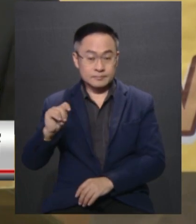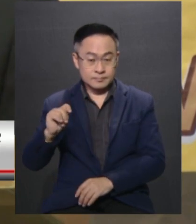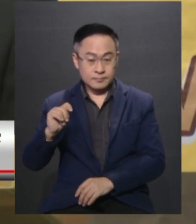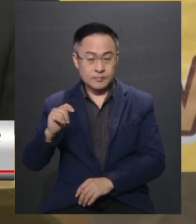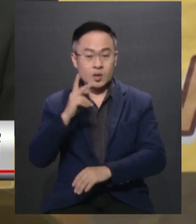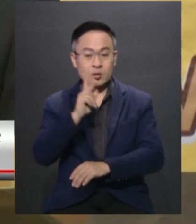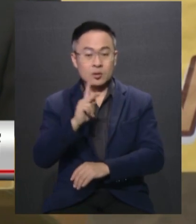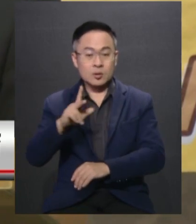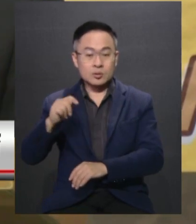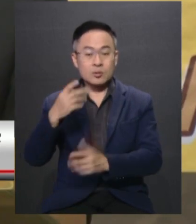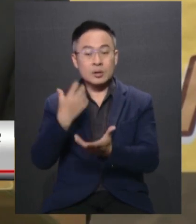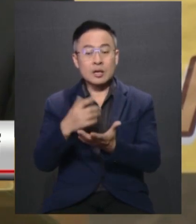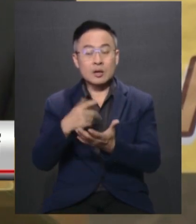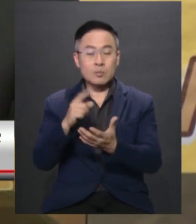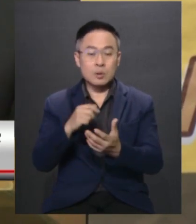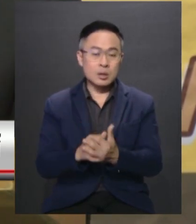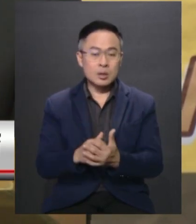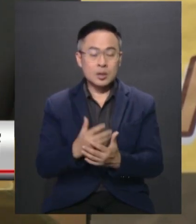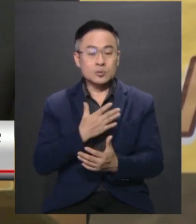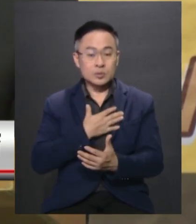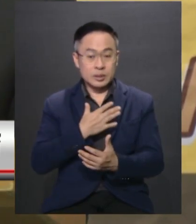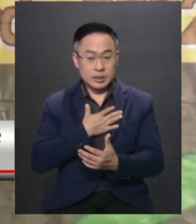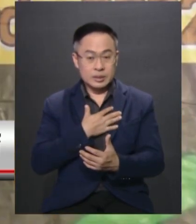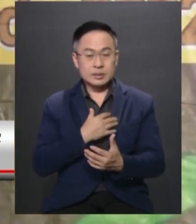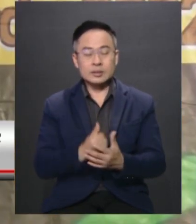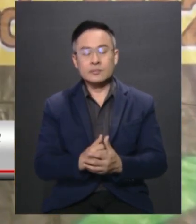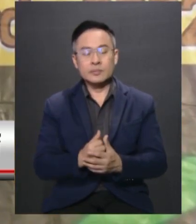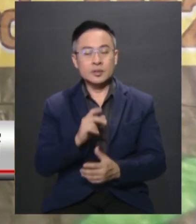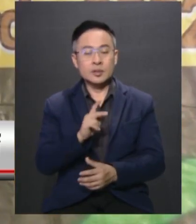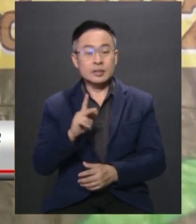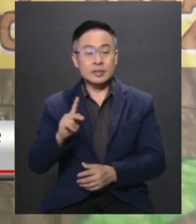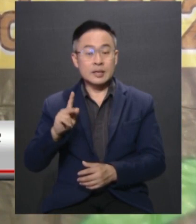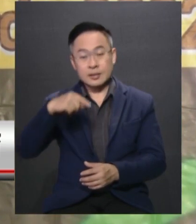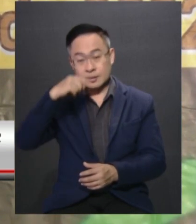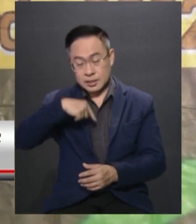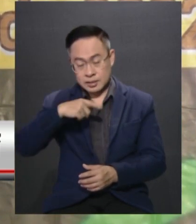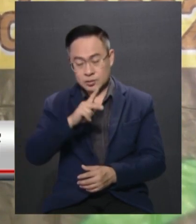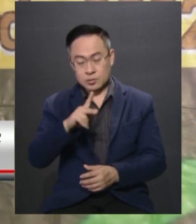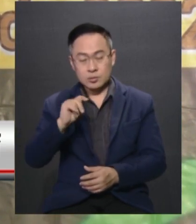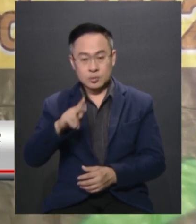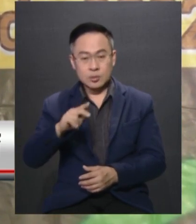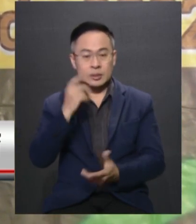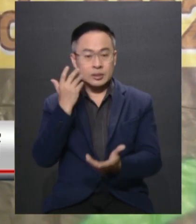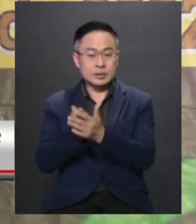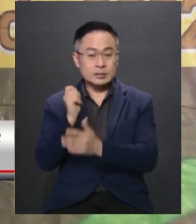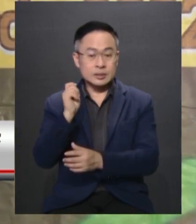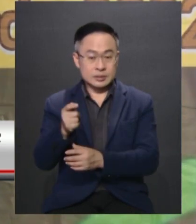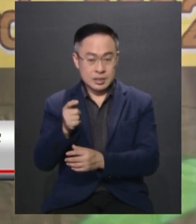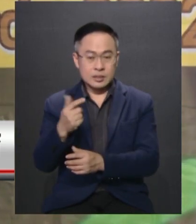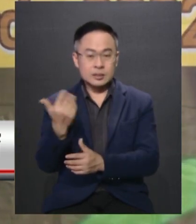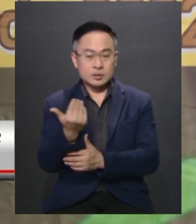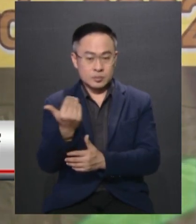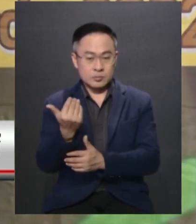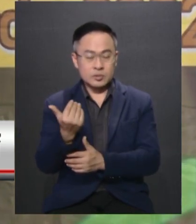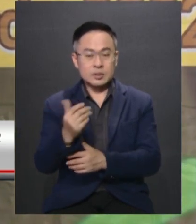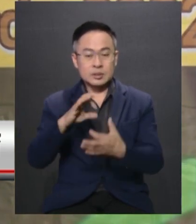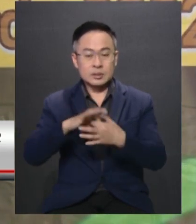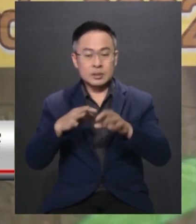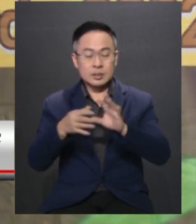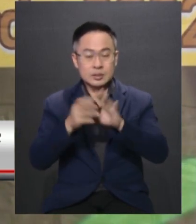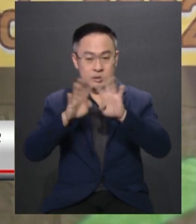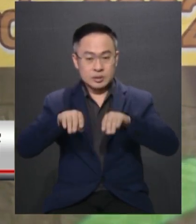การกีฬาแห่งประเทศไทยได้กล่าวในนามของการกีฬาแห่งประเทศไทยนะครับยืนยันว่าจะจ่ายค่าลิขสิทธิ์ถ่ายทอดสดกีฬา4เกมในครั้ง